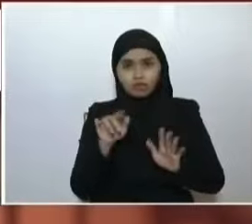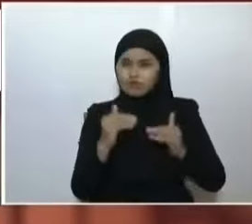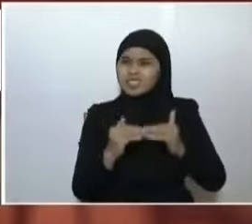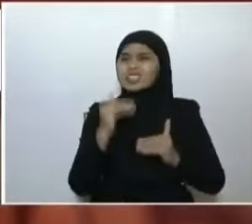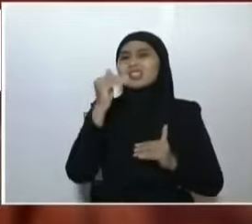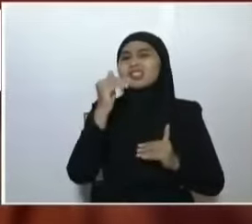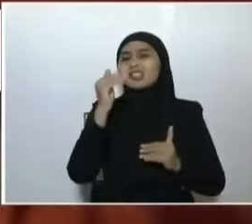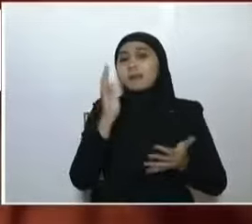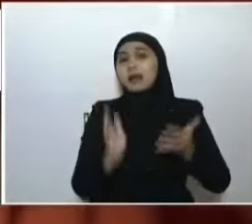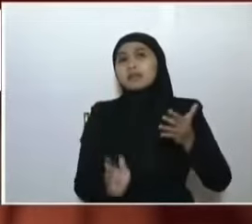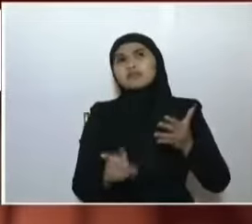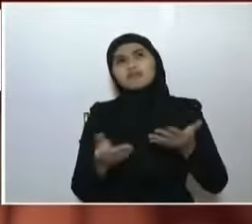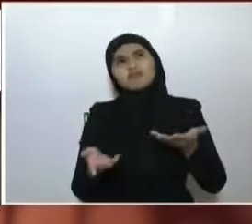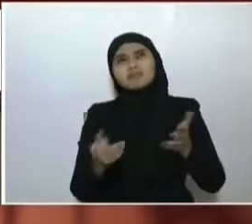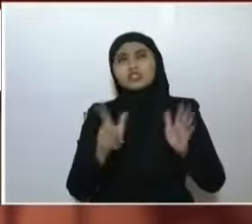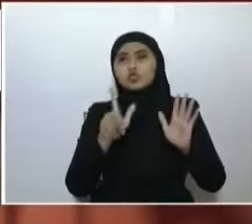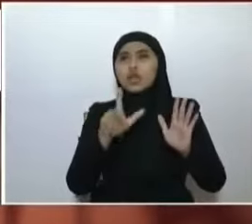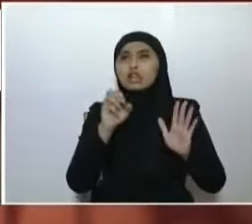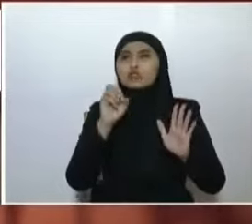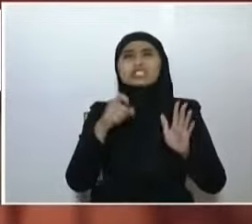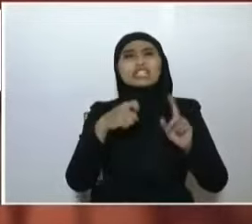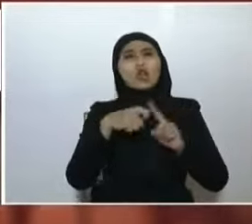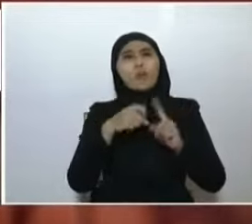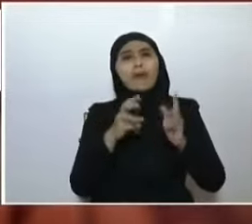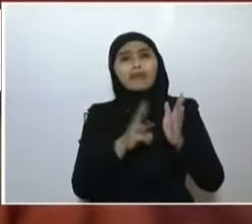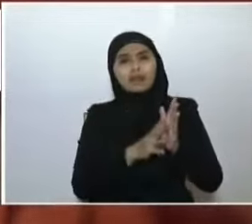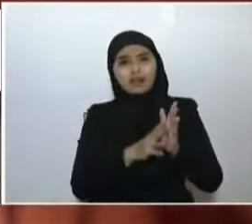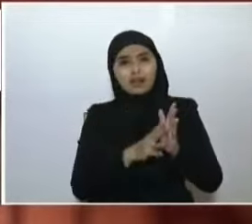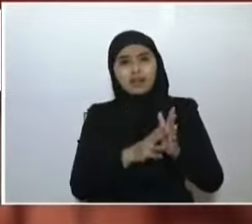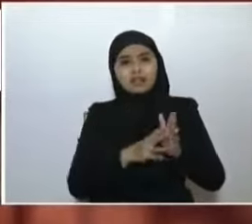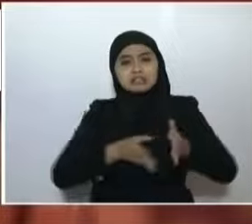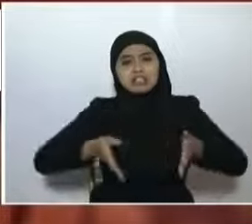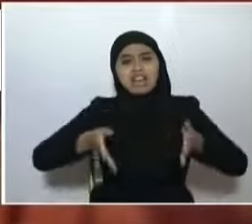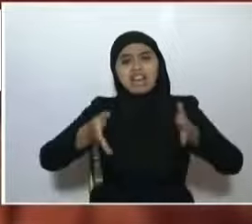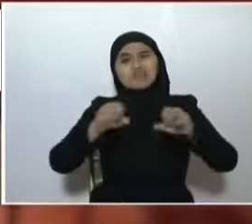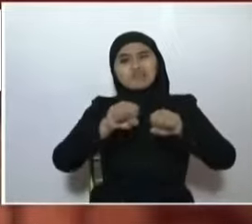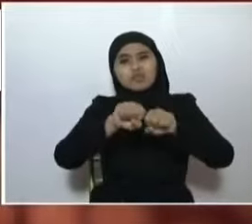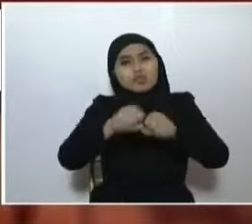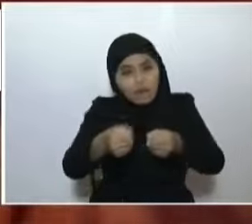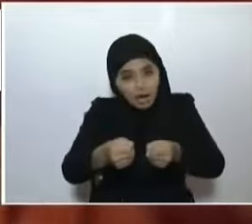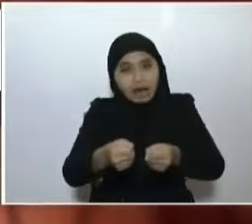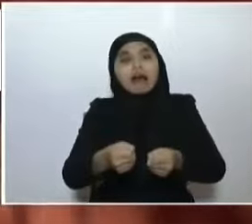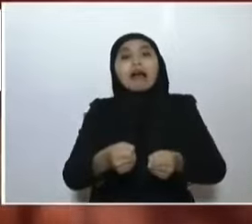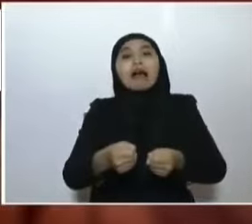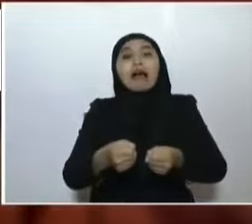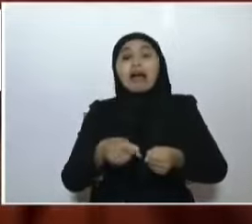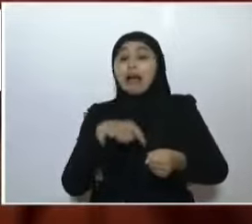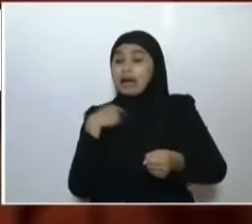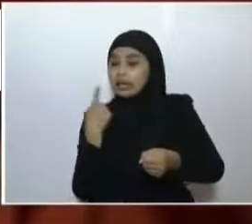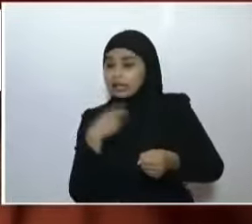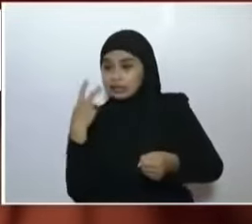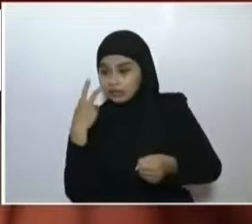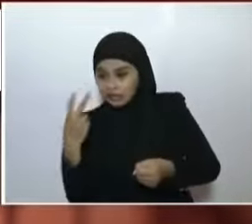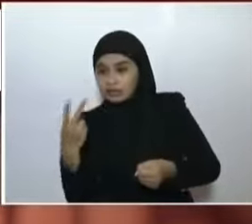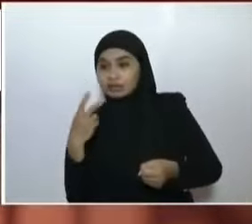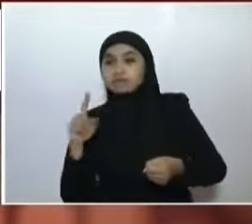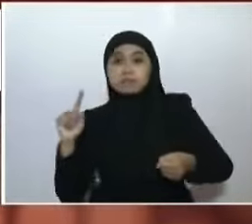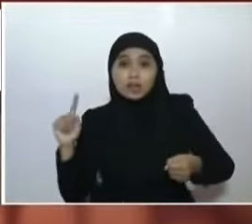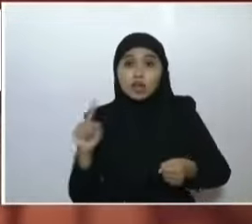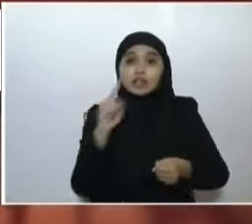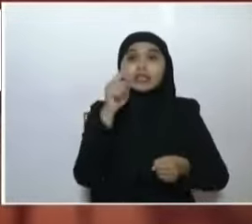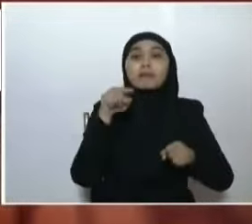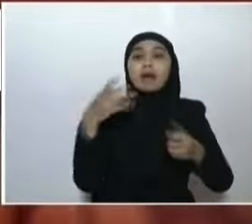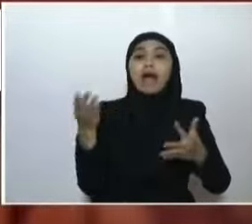masih ada sekitar ee 700 kilo yang kondisinya tidak bagus maka Kalau kami skalala prioritas